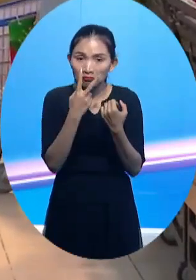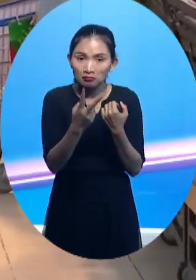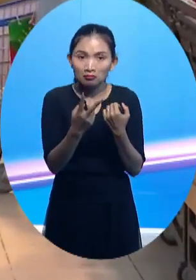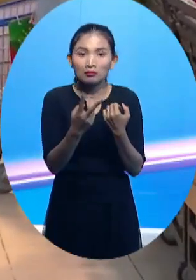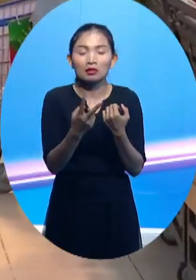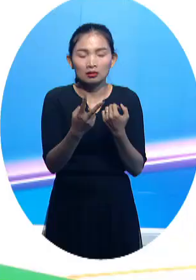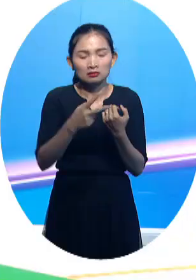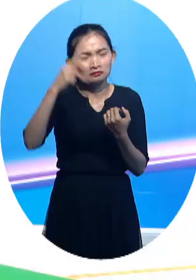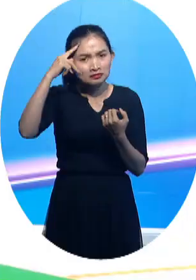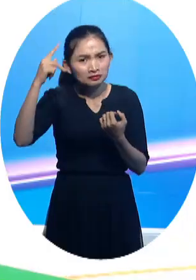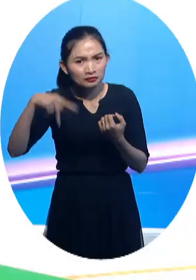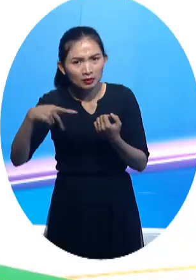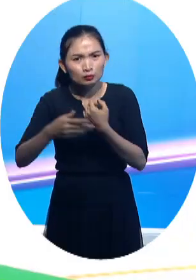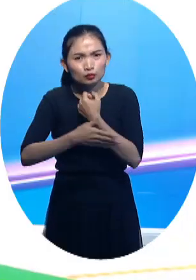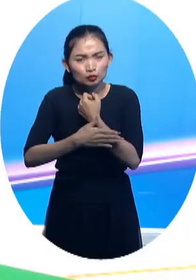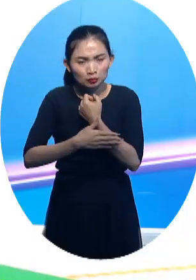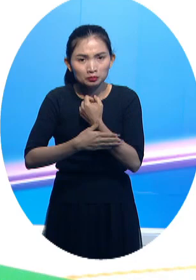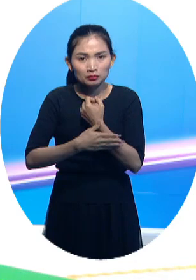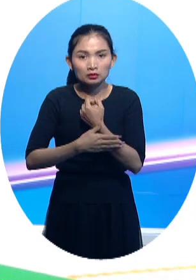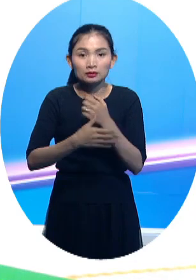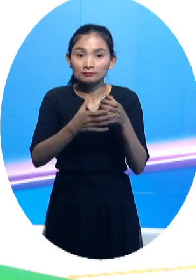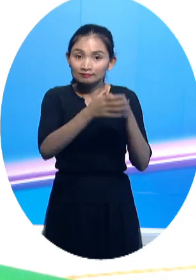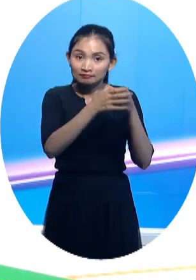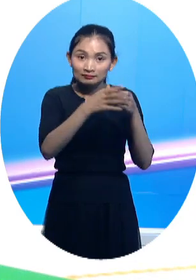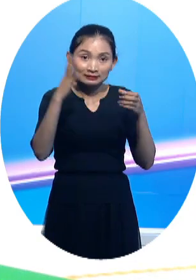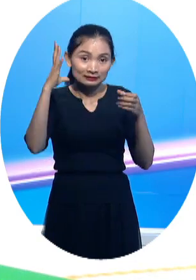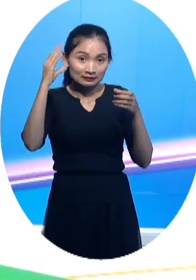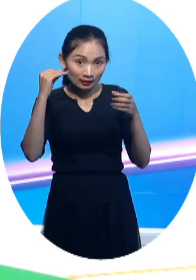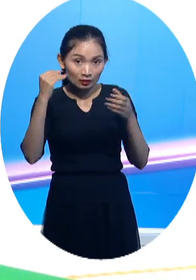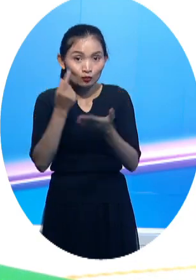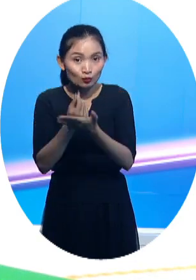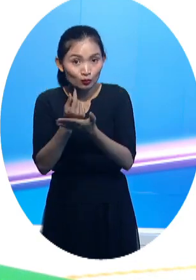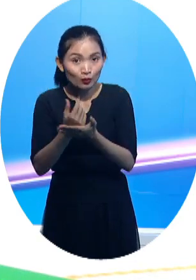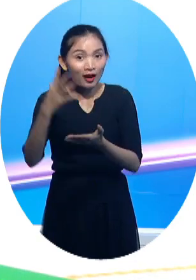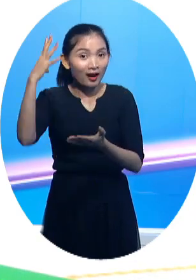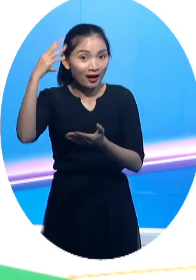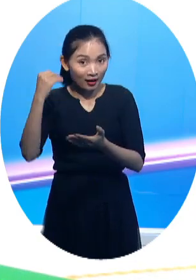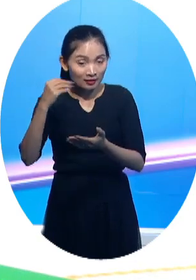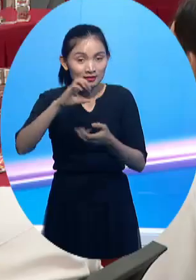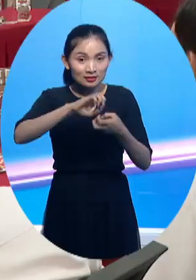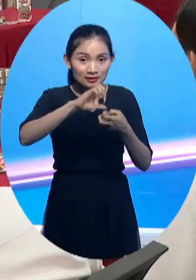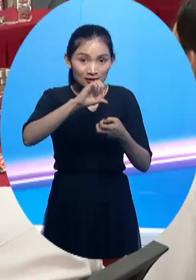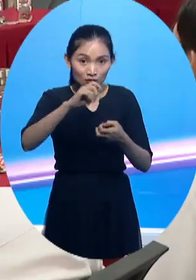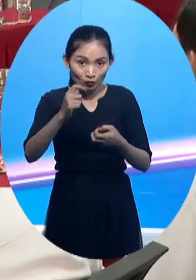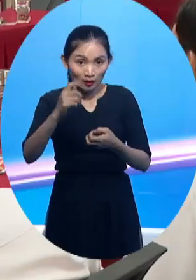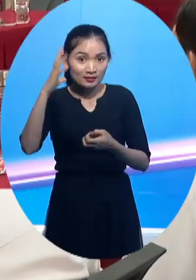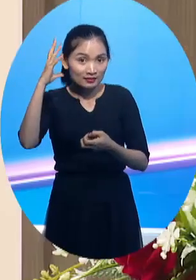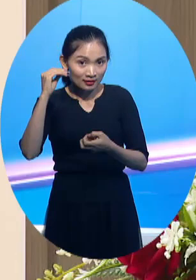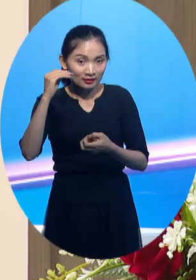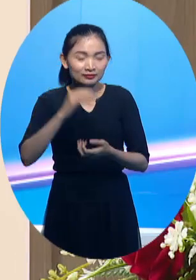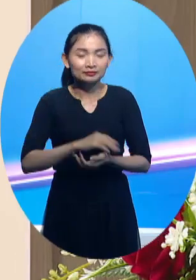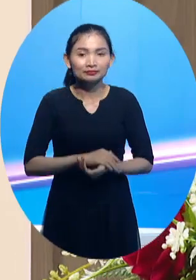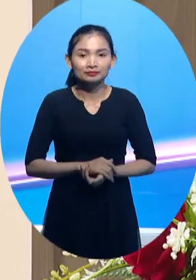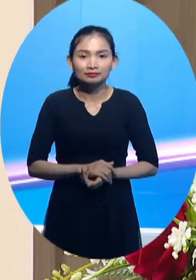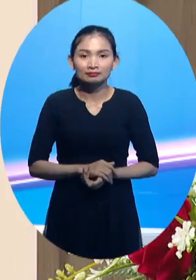những cái giải pháp liên quan đến giải thưởng xanh cũng như là định hướng tiêu dùng xanh sản xuất xanh và hướng đến nền kinh tế xanh lễ ký kết góp